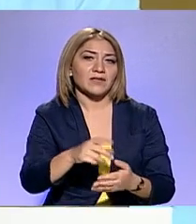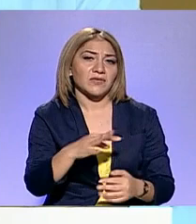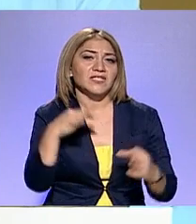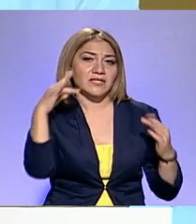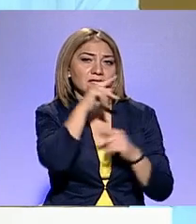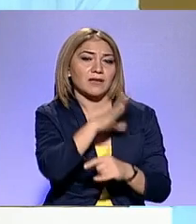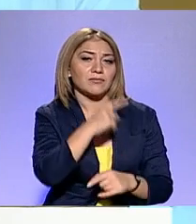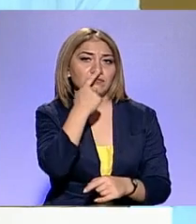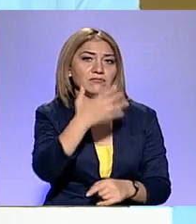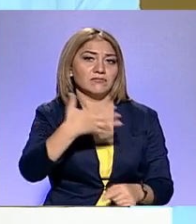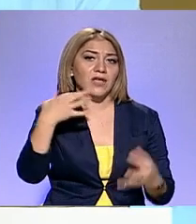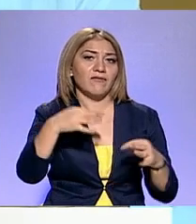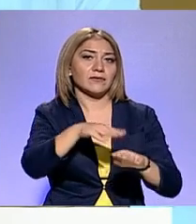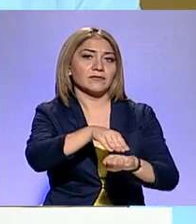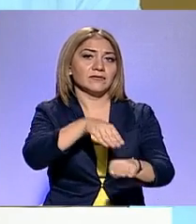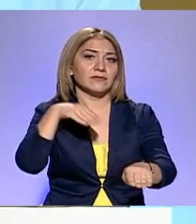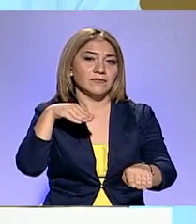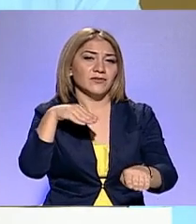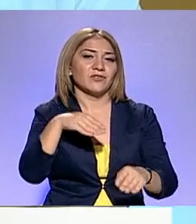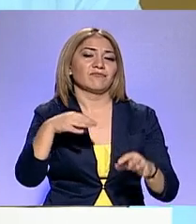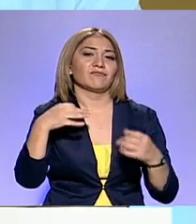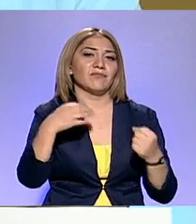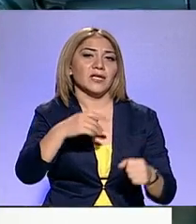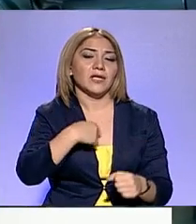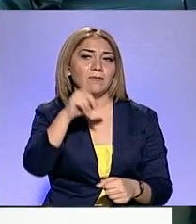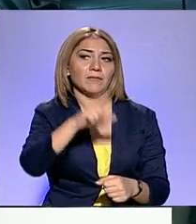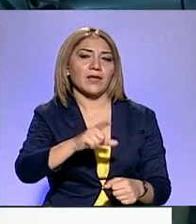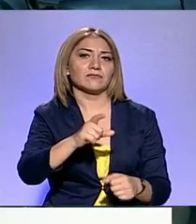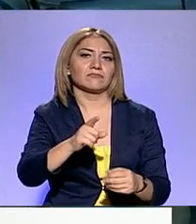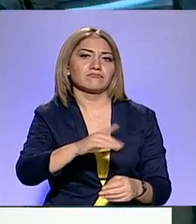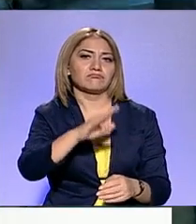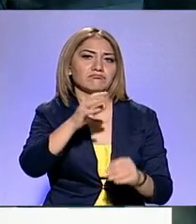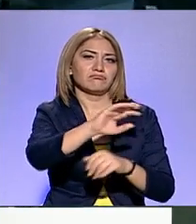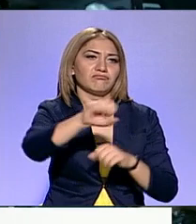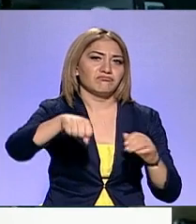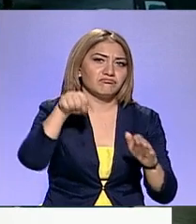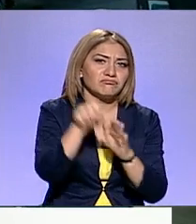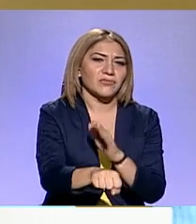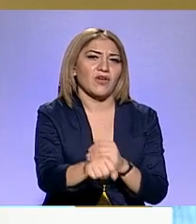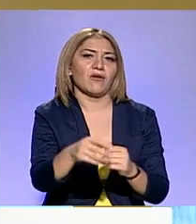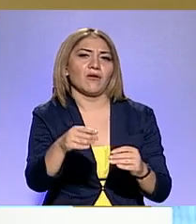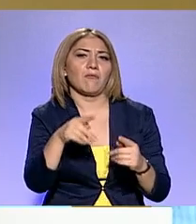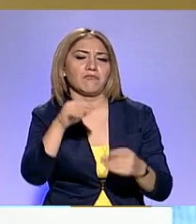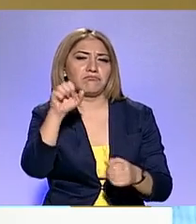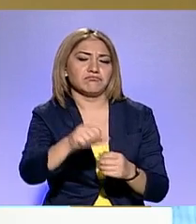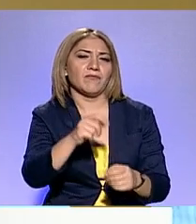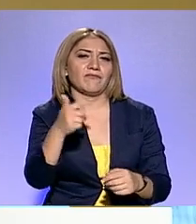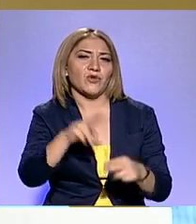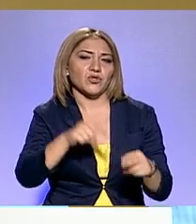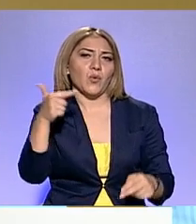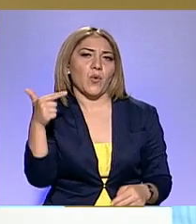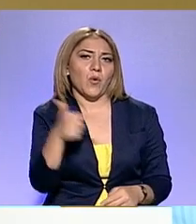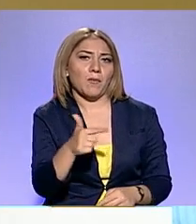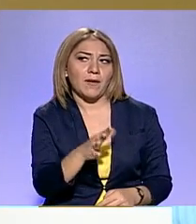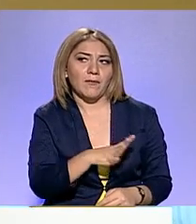եղել օրերս Շարասյունով երթևեկելիս իրենց թիմակցին ասֆալտին պարկեցնելը։ Ավականու ցուցակում 7-րդ տեղը զբաղեցնող Մարկոս Հարությունյանը վիրավորվել